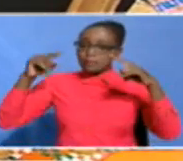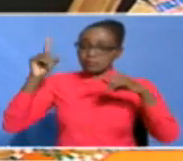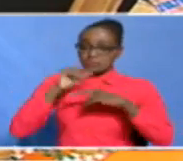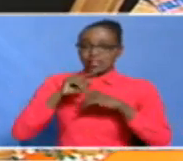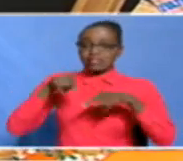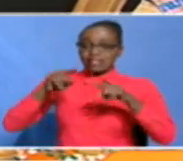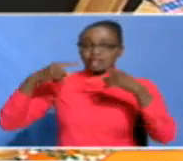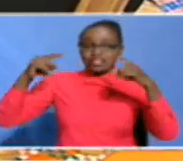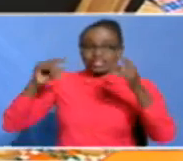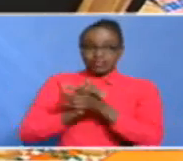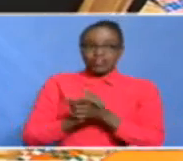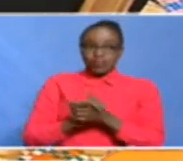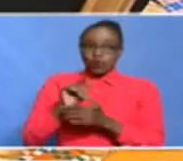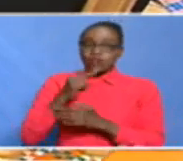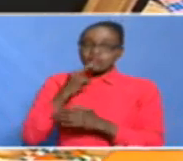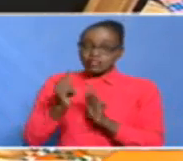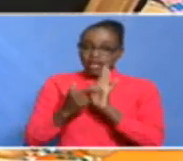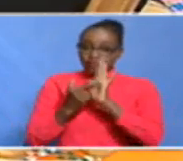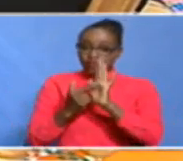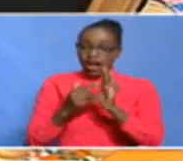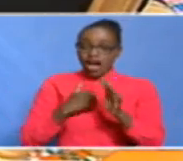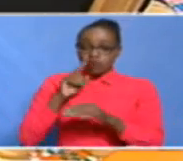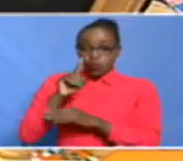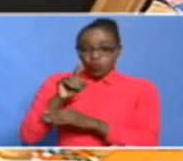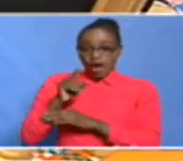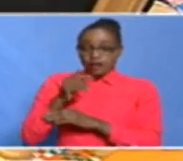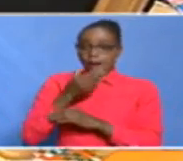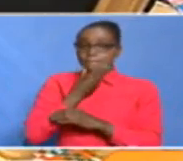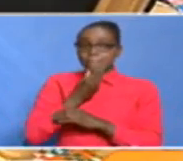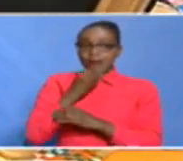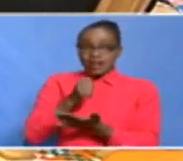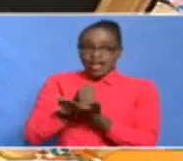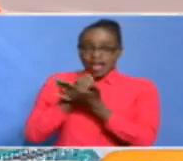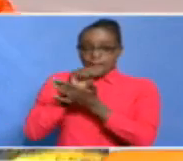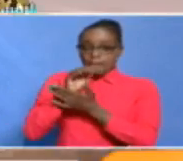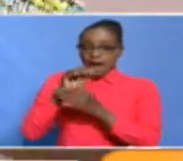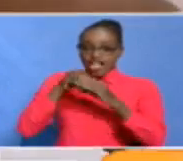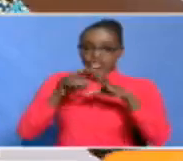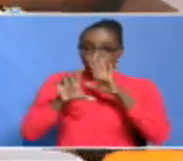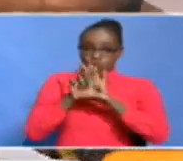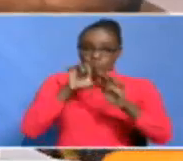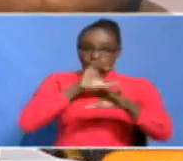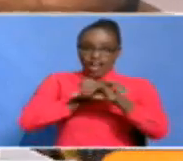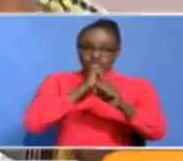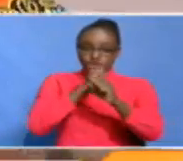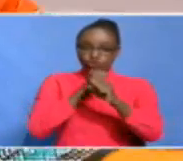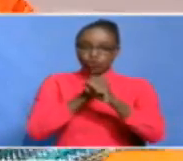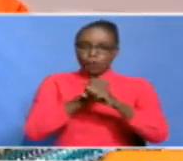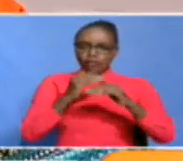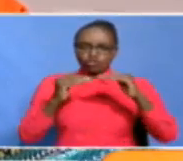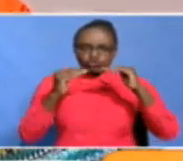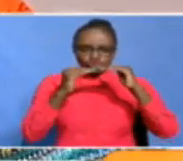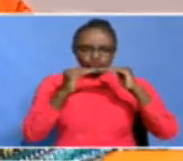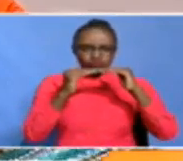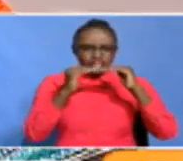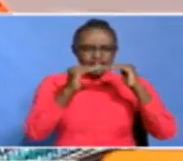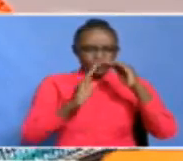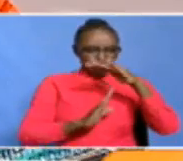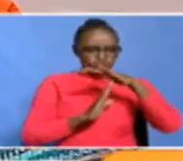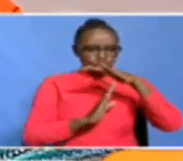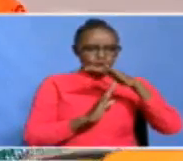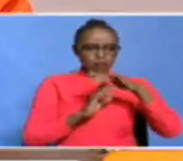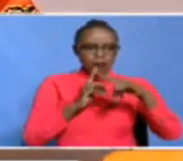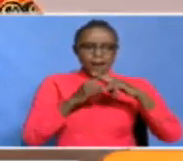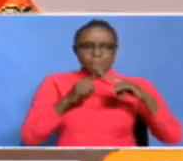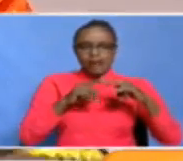mmefaulu. Wacha nikwambie mfano mmoja. Kuna jamaa mmoja alisaidia shemegi yake kupata kazi ya hadhi ya juu. Lakini sasa huyu mke wa huyu